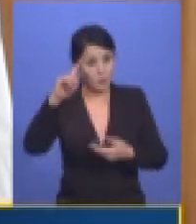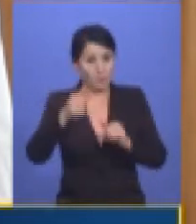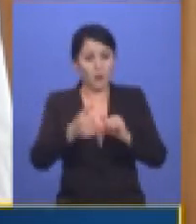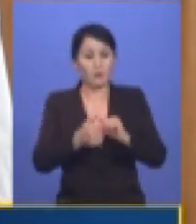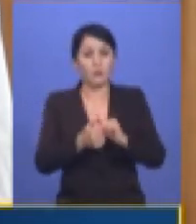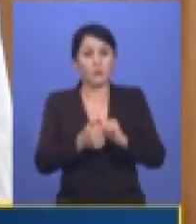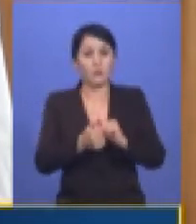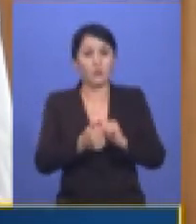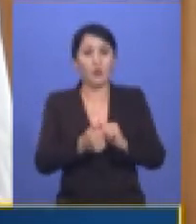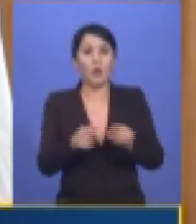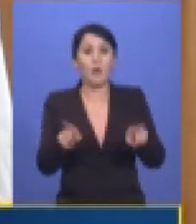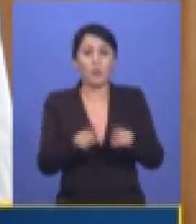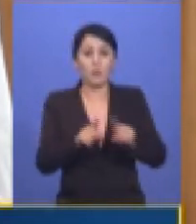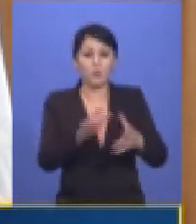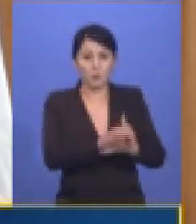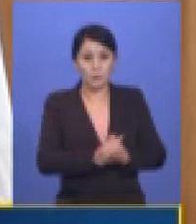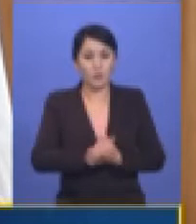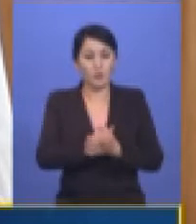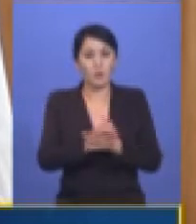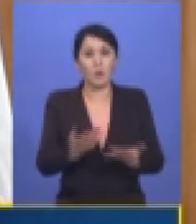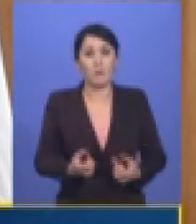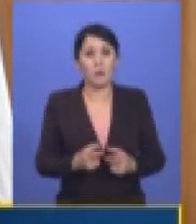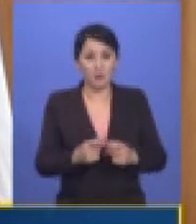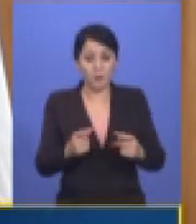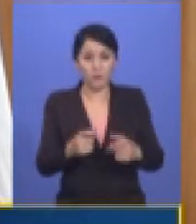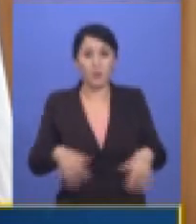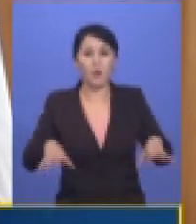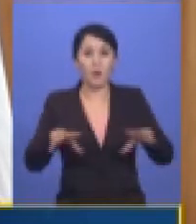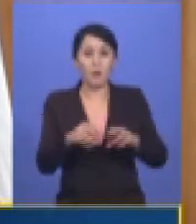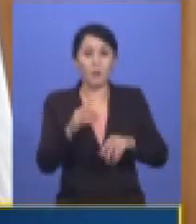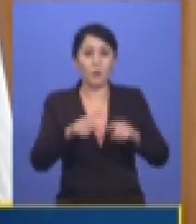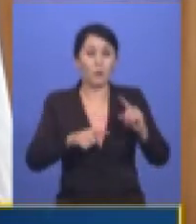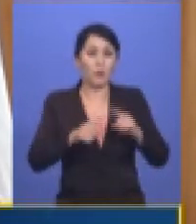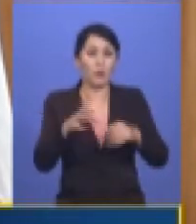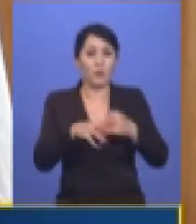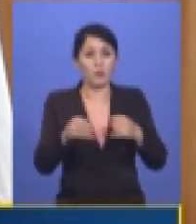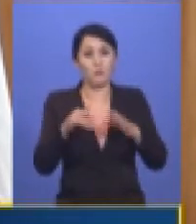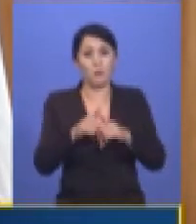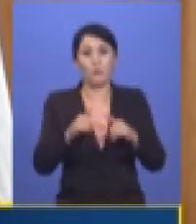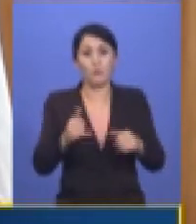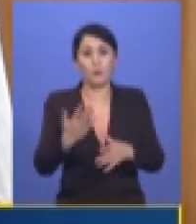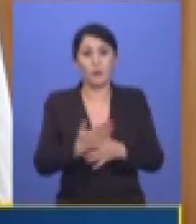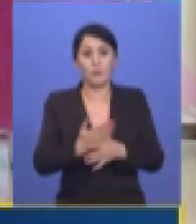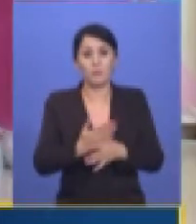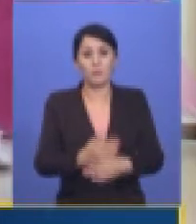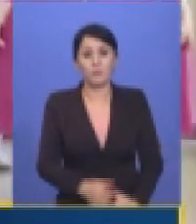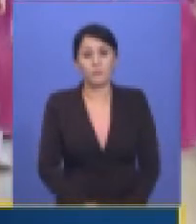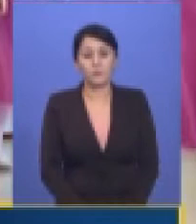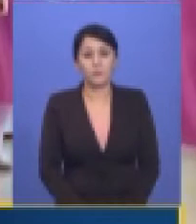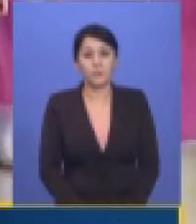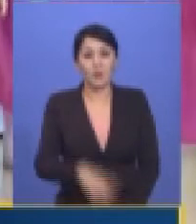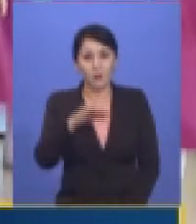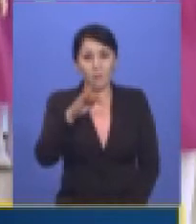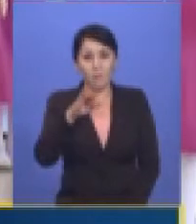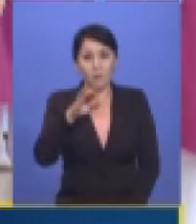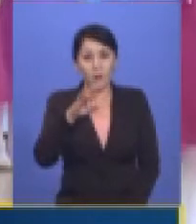Біздер бір атаның балаларындай тату-тәтті өмір сүреміз. Және бірлесіп туған жеріміздің дамуы үшін өз үлесімізді қосамыз. Возрождение